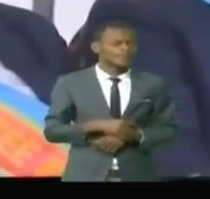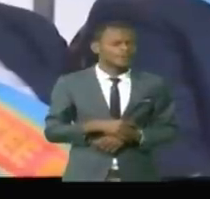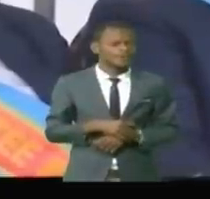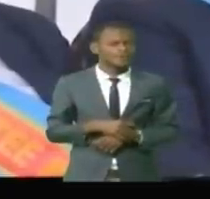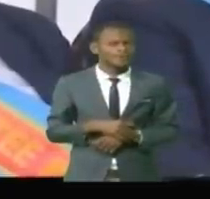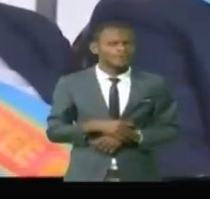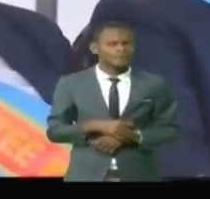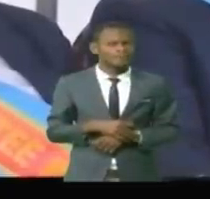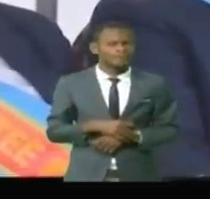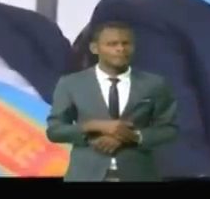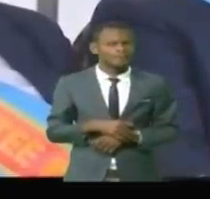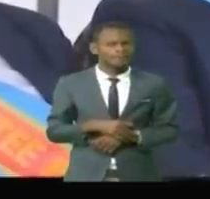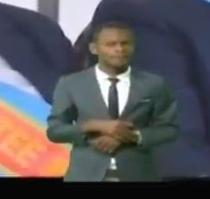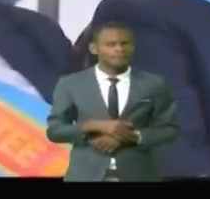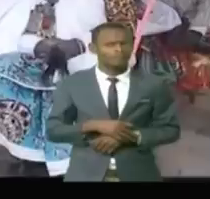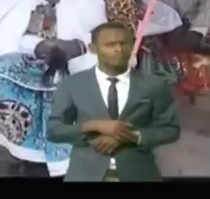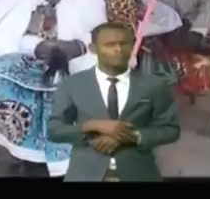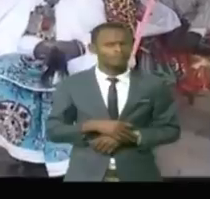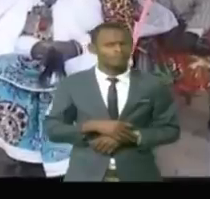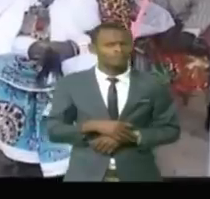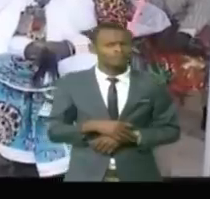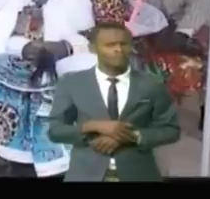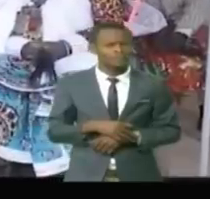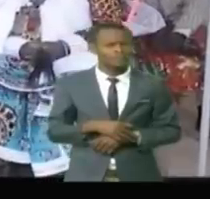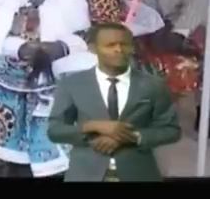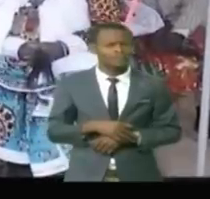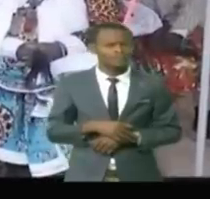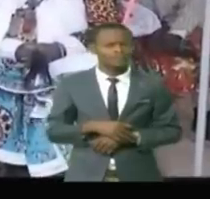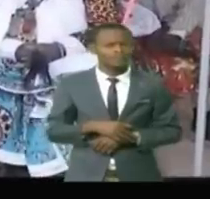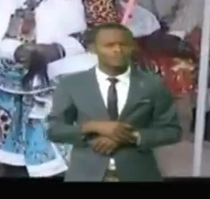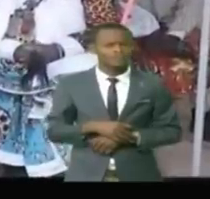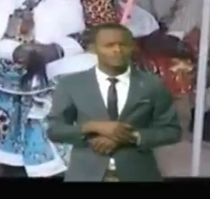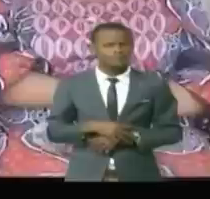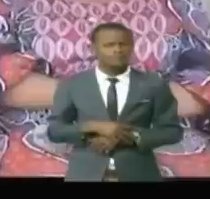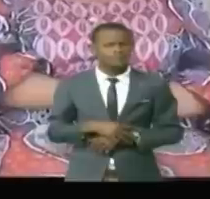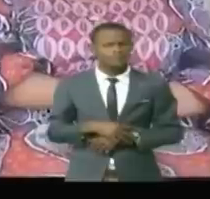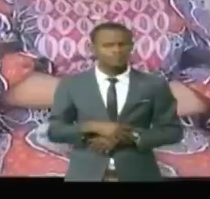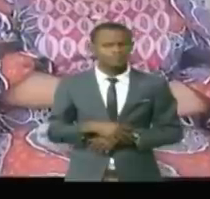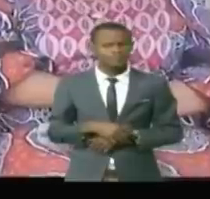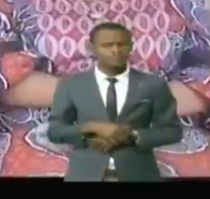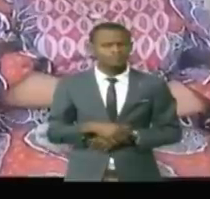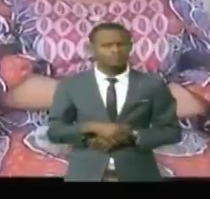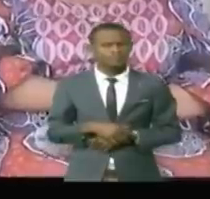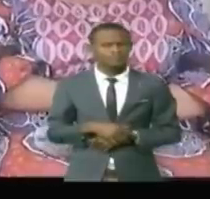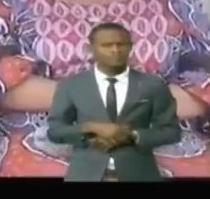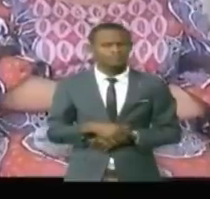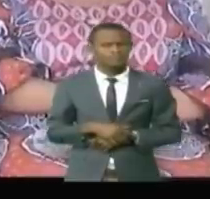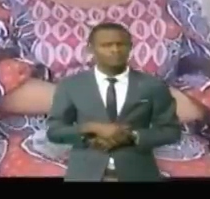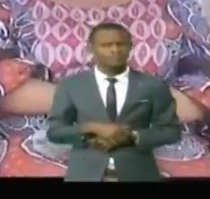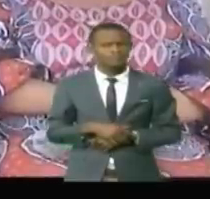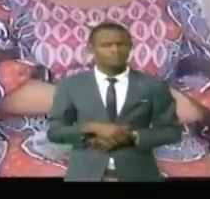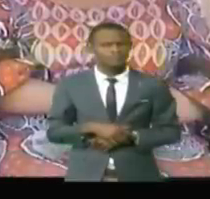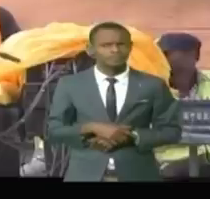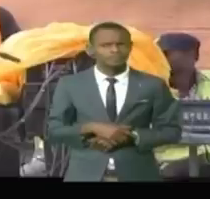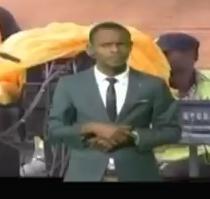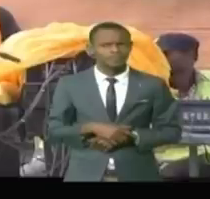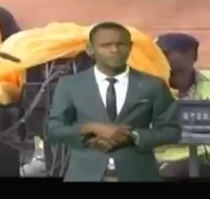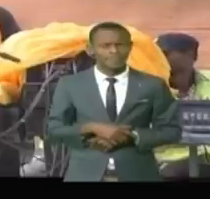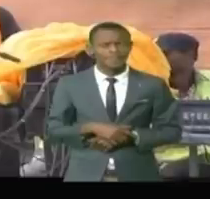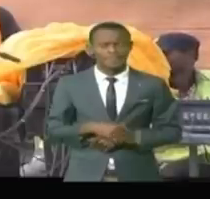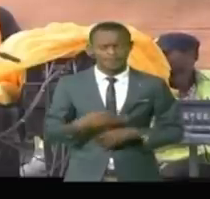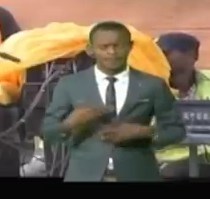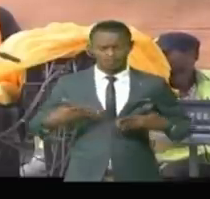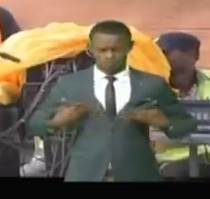lancer ici un appel sincère à nos partenaires chinois pour qu'ils maintiennent l'esprit de cette convention et